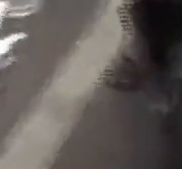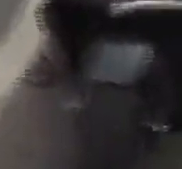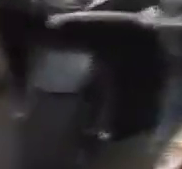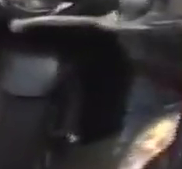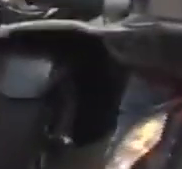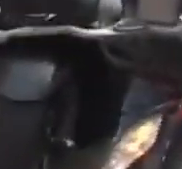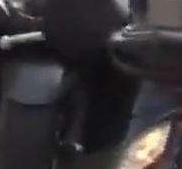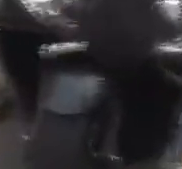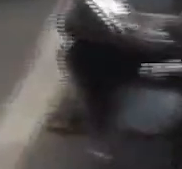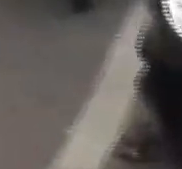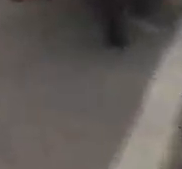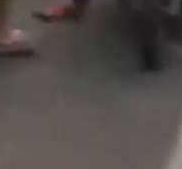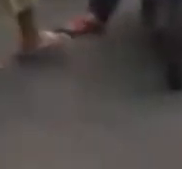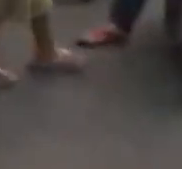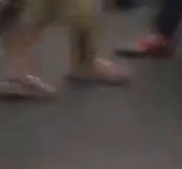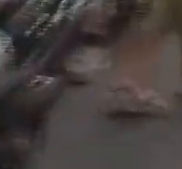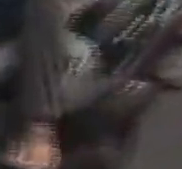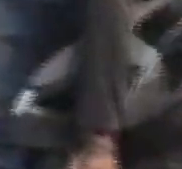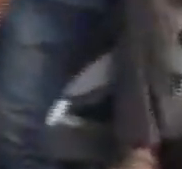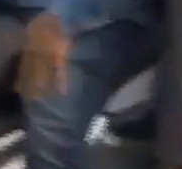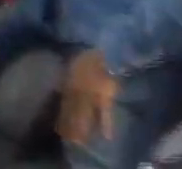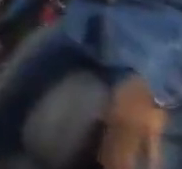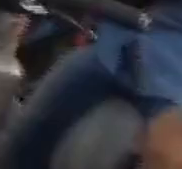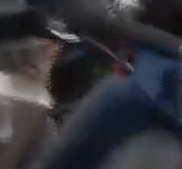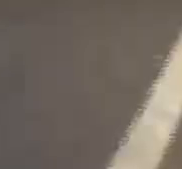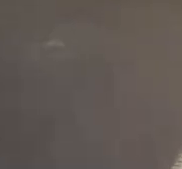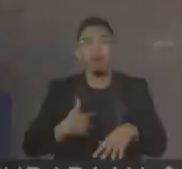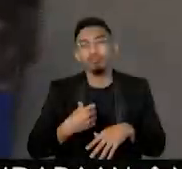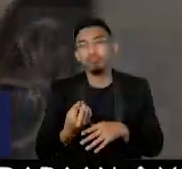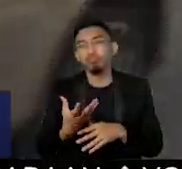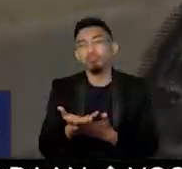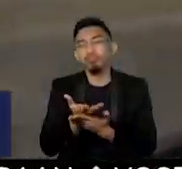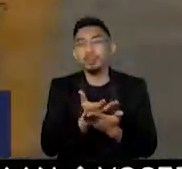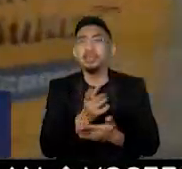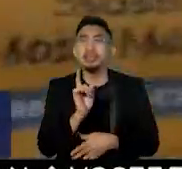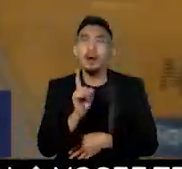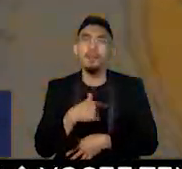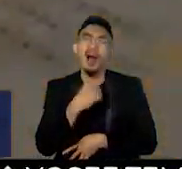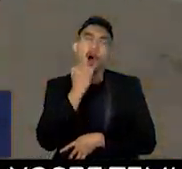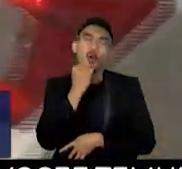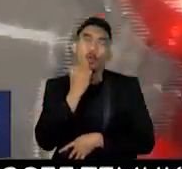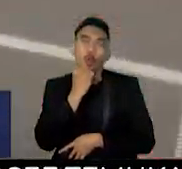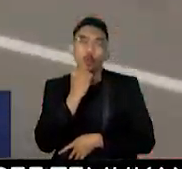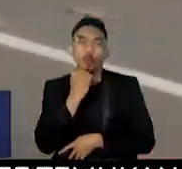mengaku terpaksa menjadi manusia silver. Lantaran pandemi COVID-19 membuatnya kehilangan pekerjaannya sebagai kru kapal